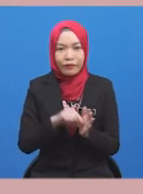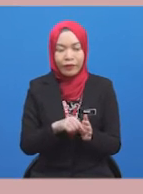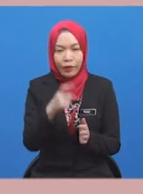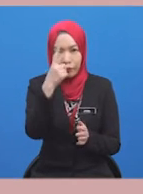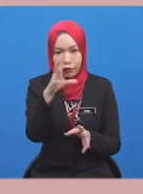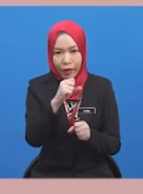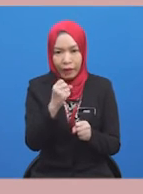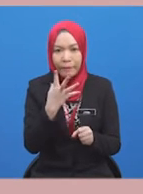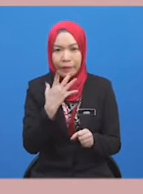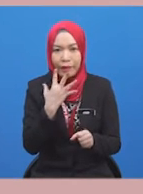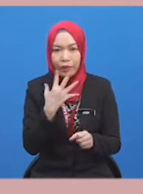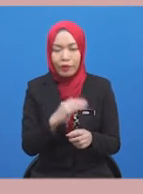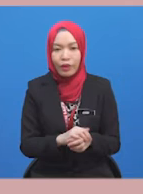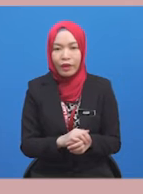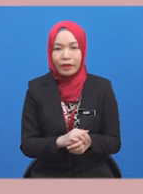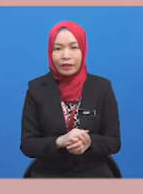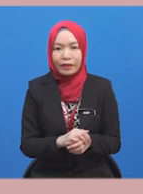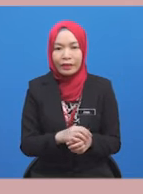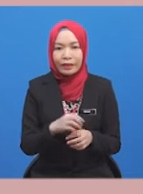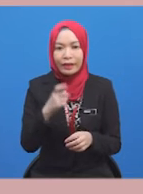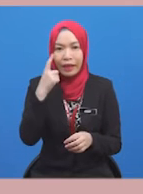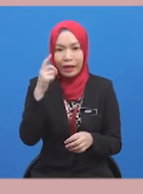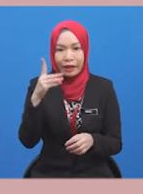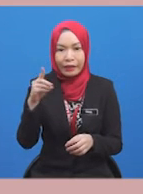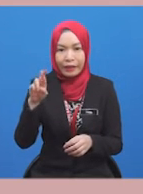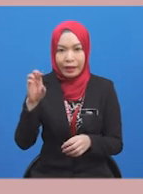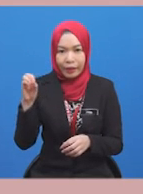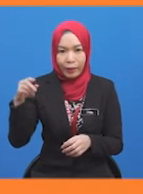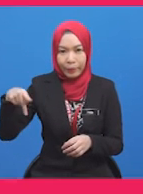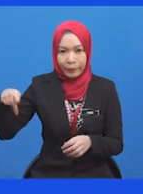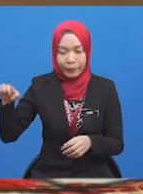tersebut ialah eyedropper tool.